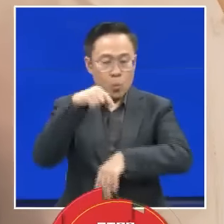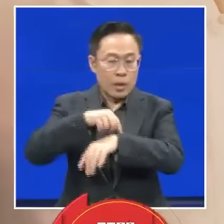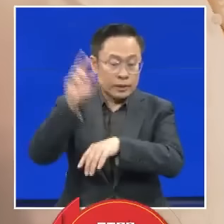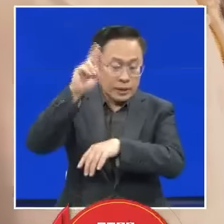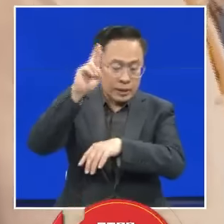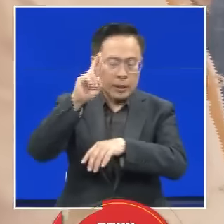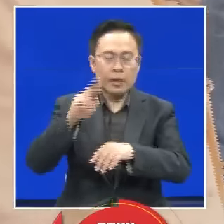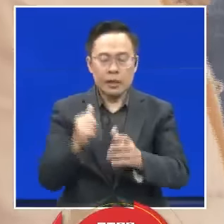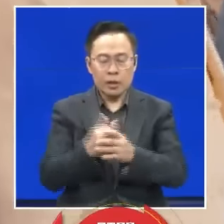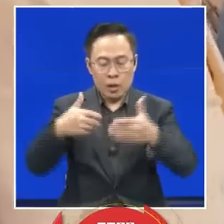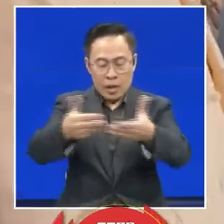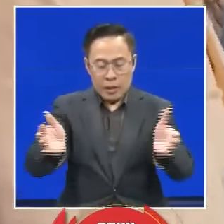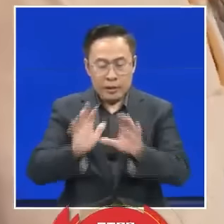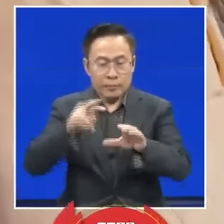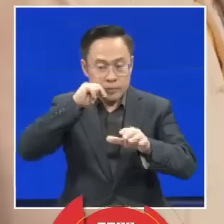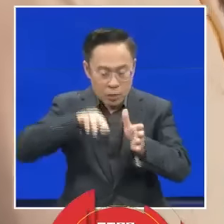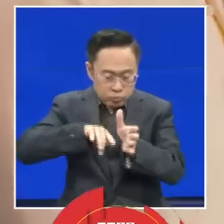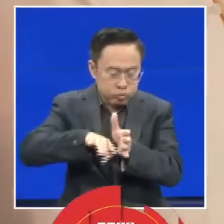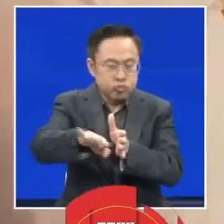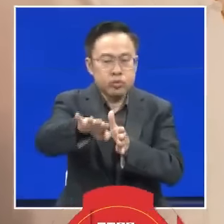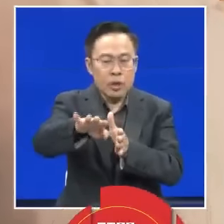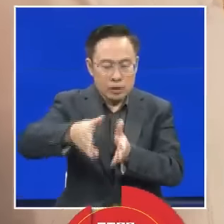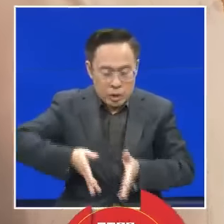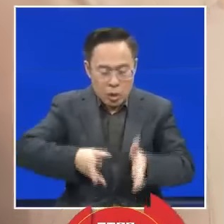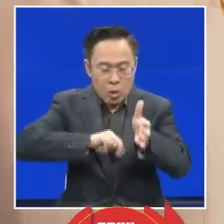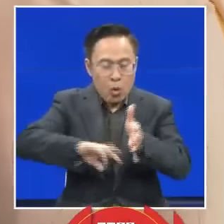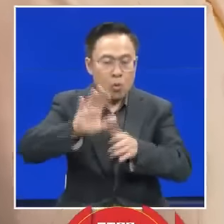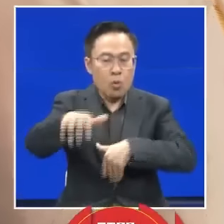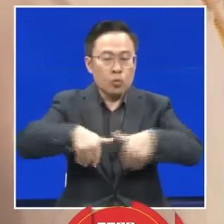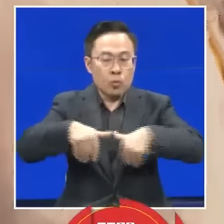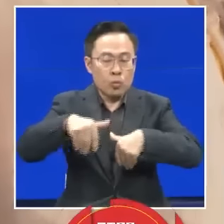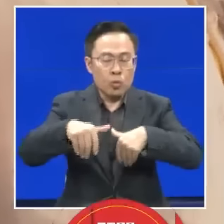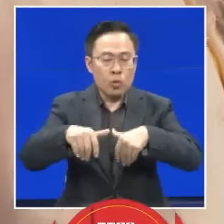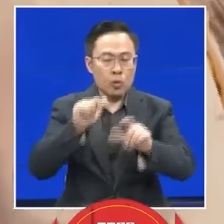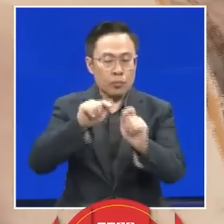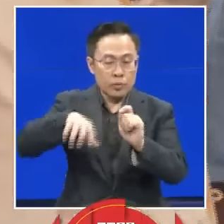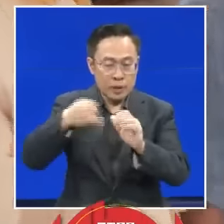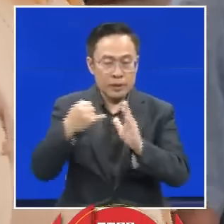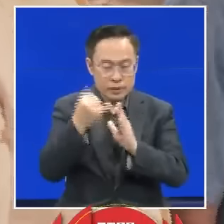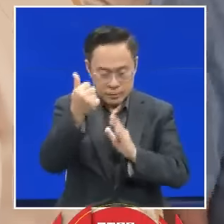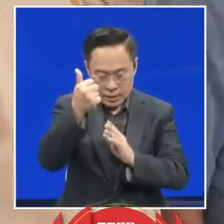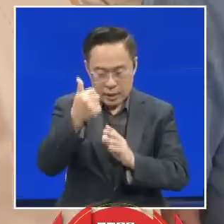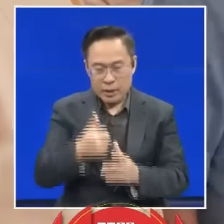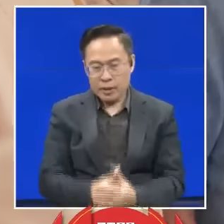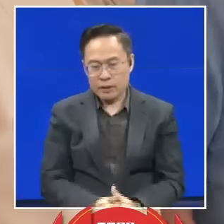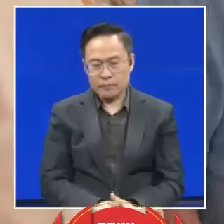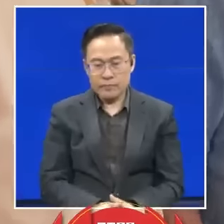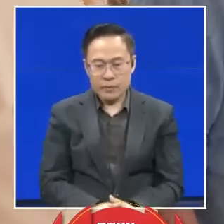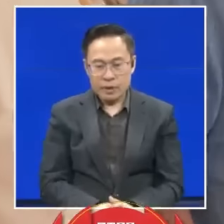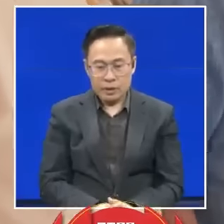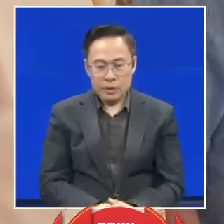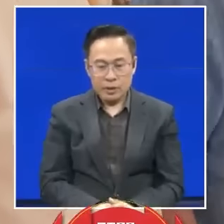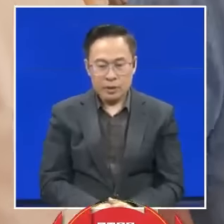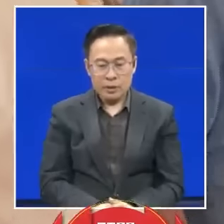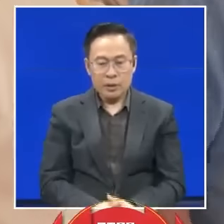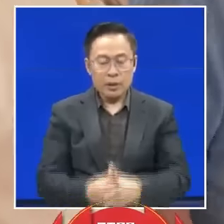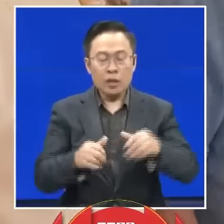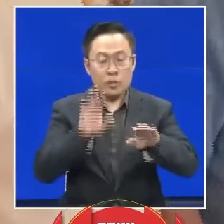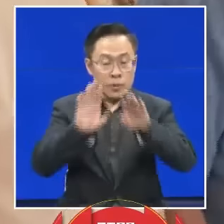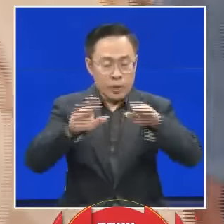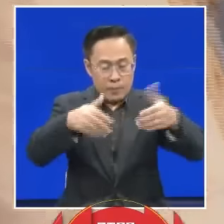ลอดพอกลางคืนน้ำเหลือในคลองเราจะพักเข้ามาไว้ด้วยแล้วอ่างแก้มดิ่งตัวนี้มันดีตรงที่ว่าท้องของมันนะครับมันอยู่สูงกว่าท้อง